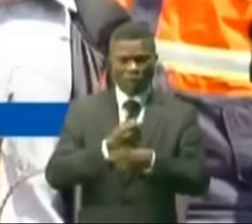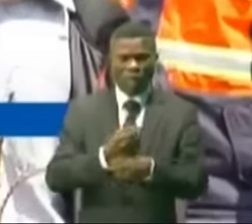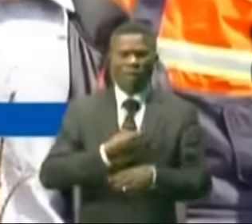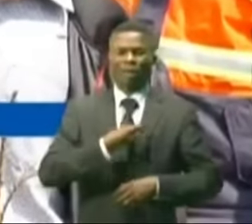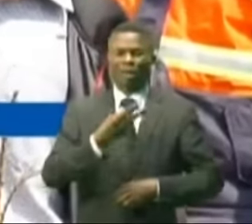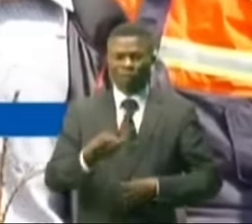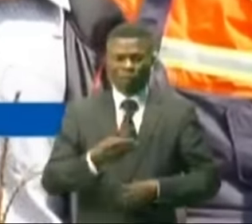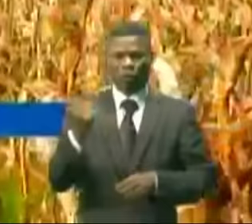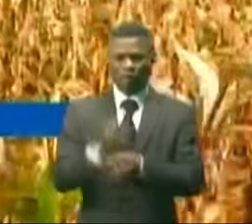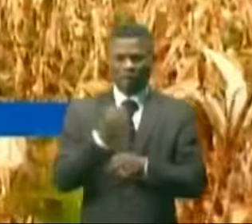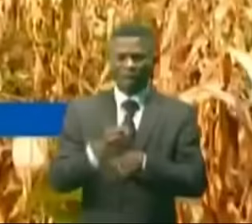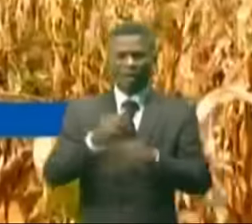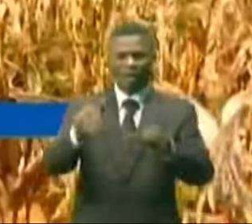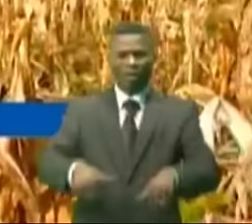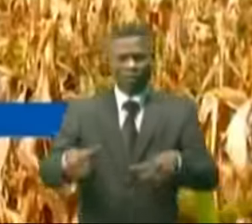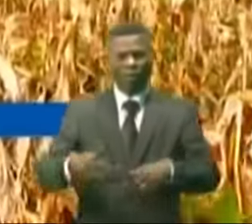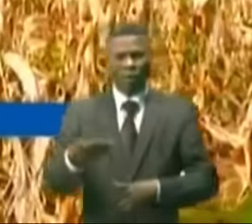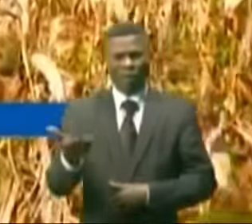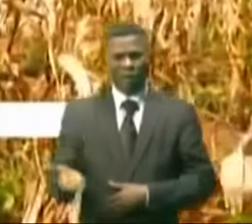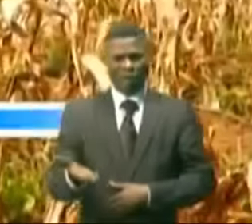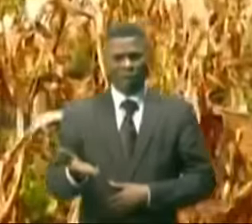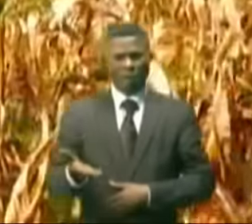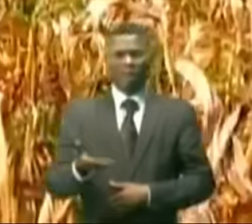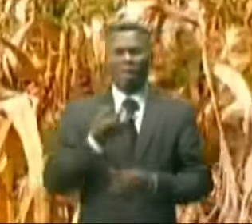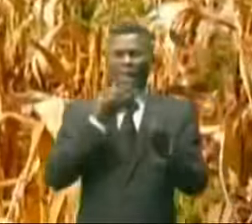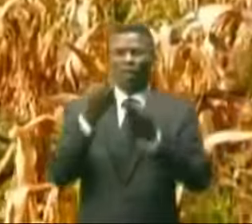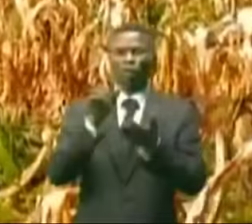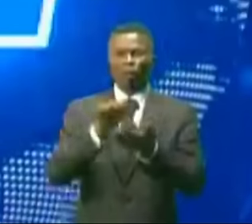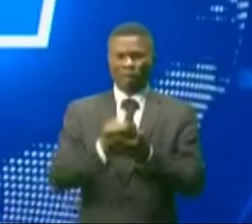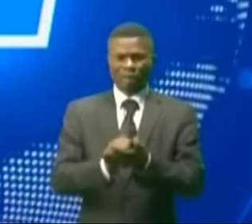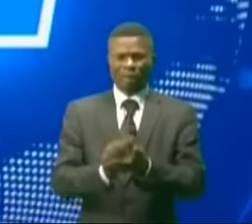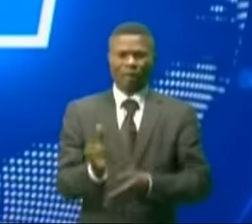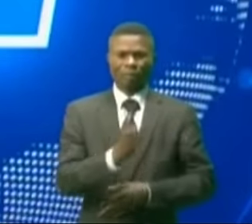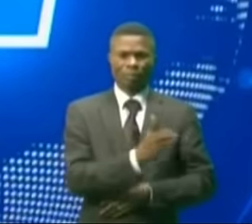vocations dans les domaines agricoles, a-t-elle renchéri.